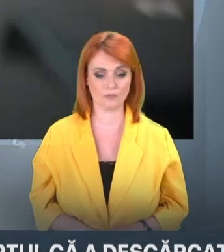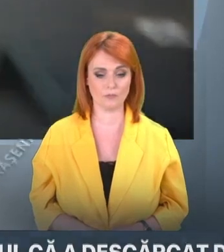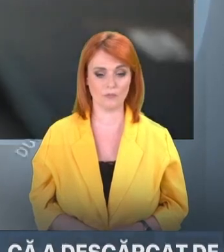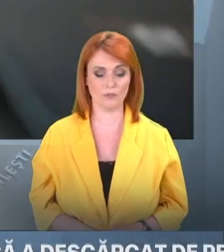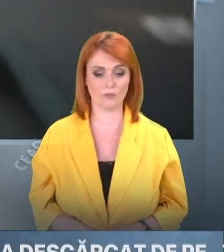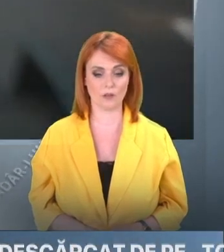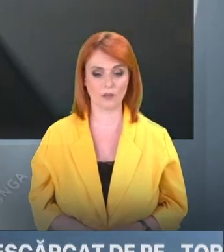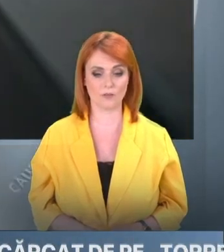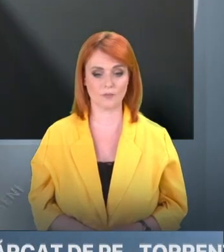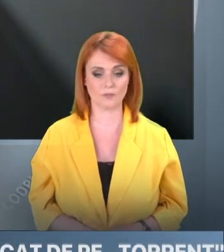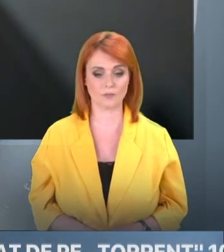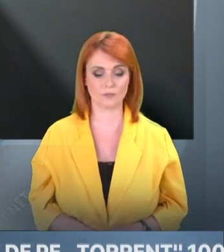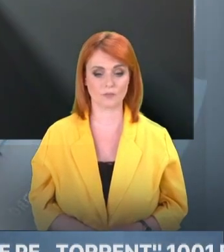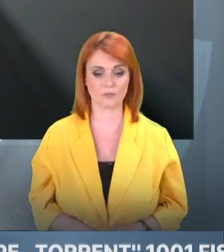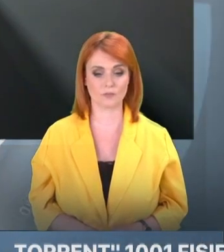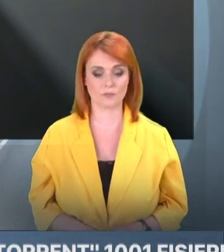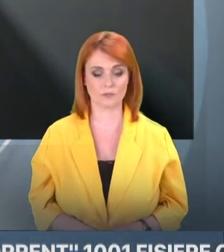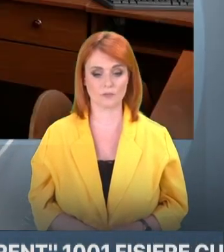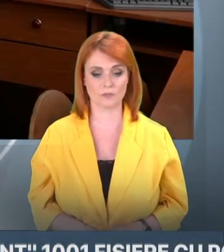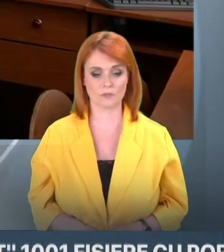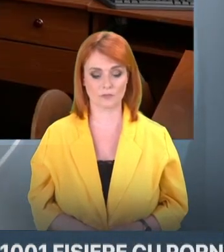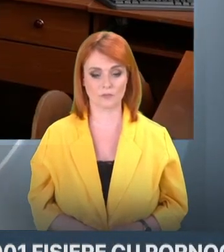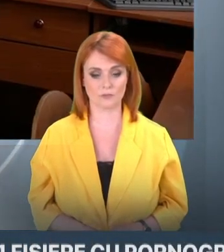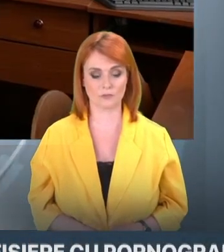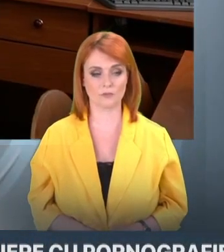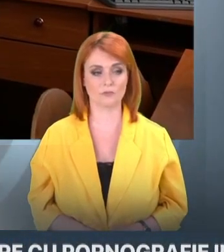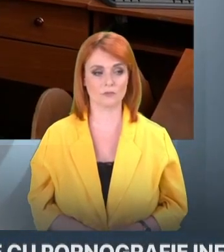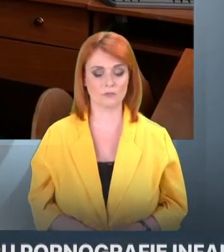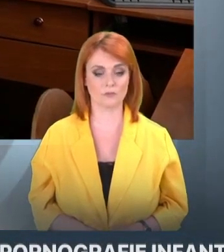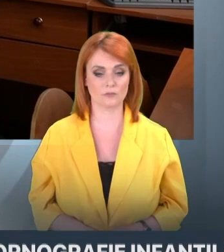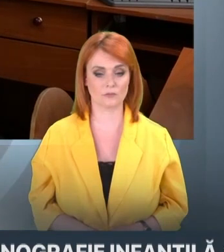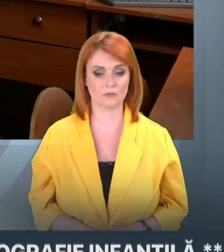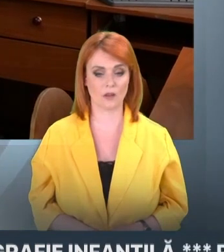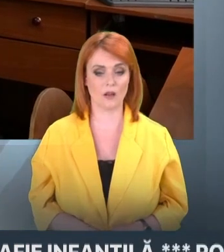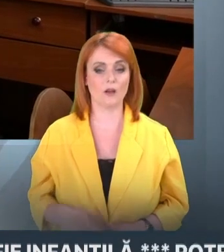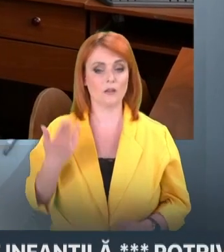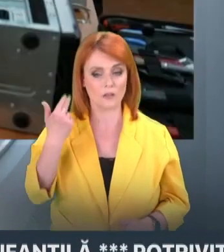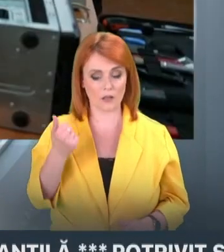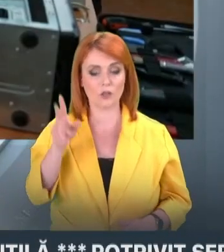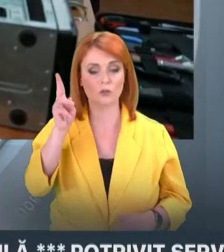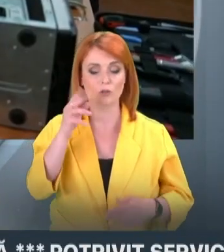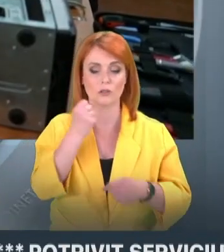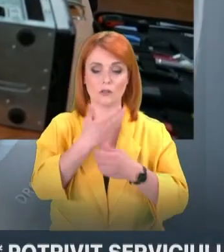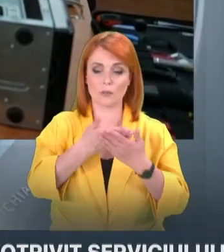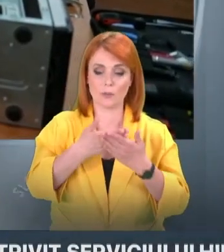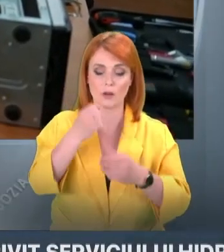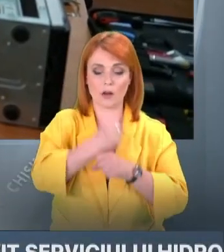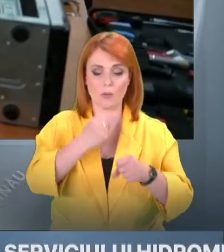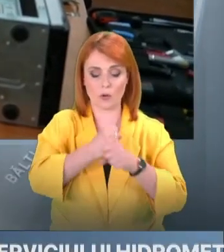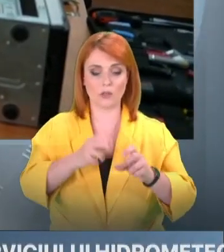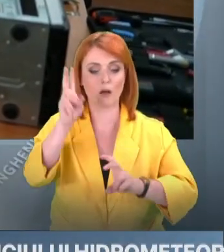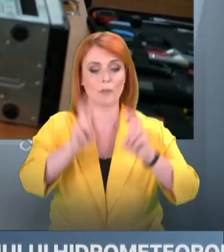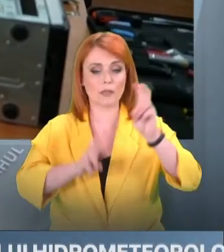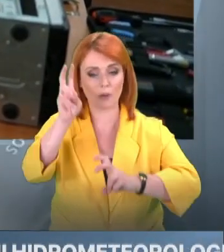7%, este acoperit de acest sector. Exportul este peste 300 de milioane,